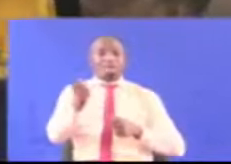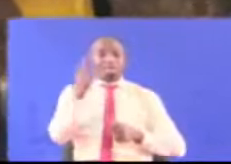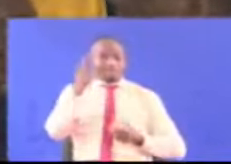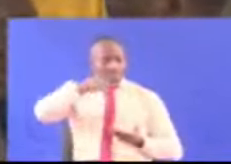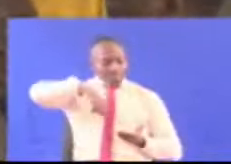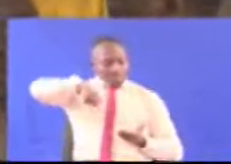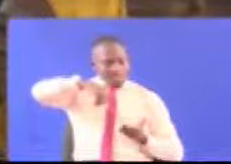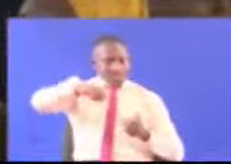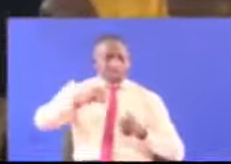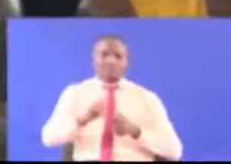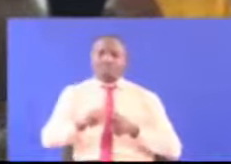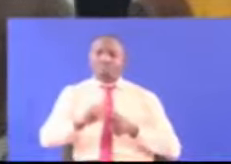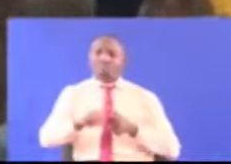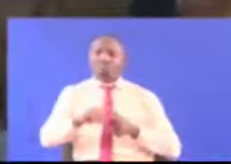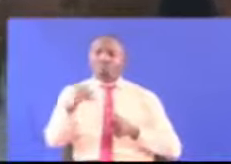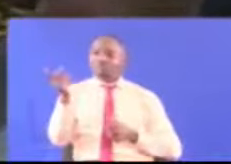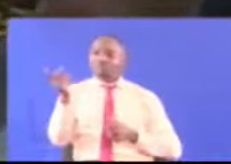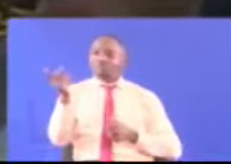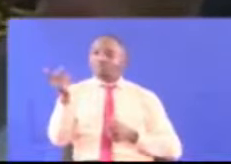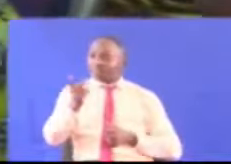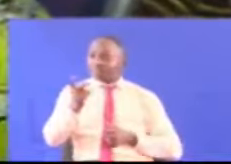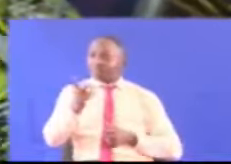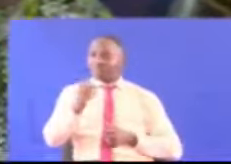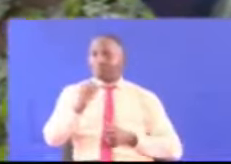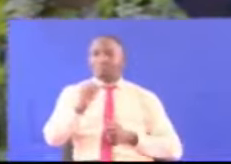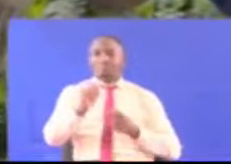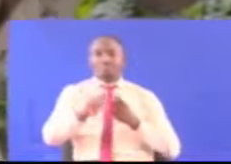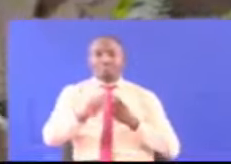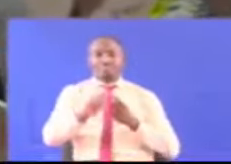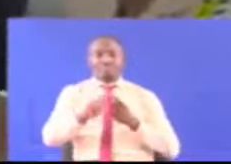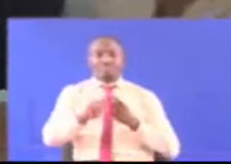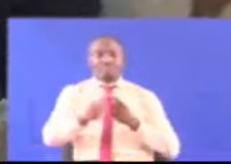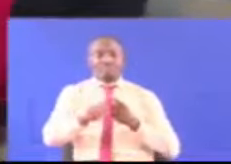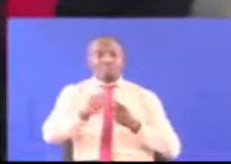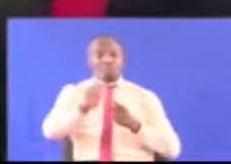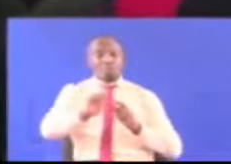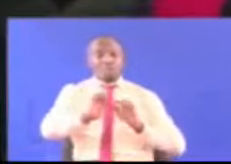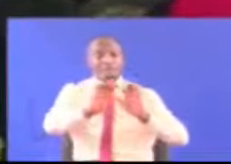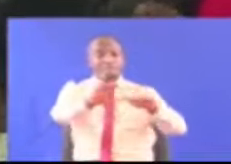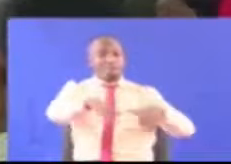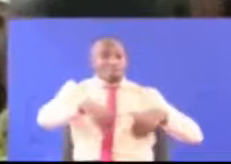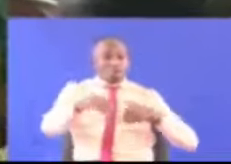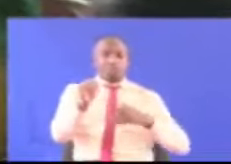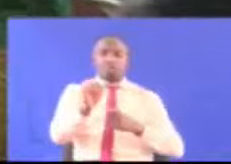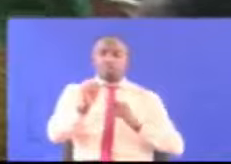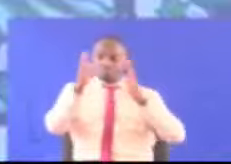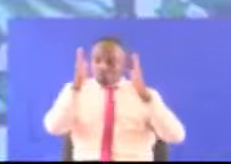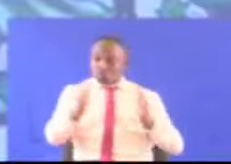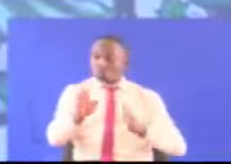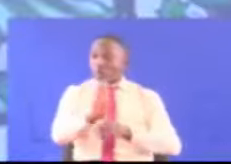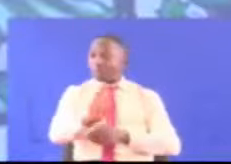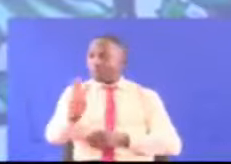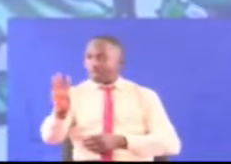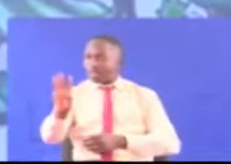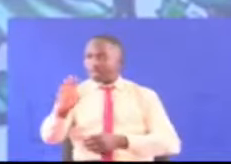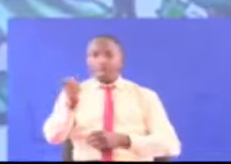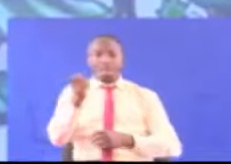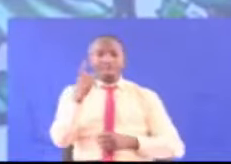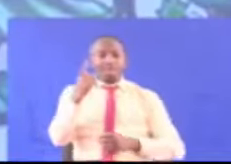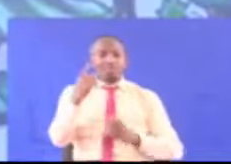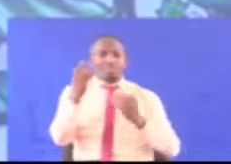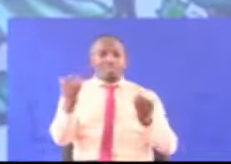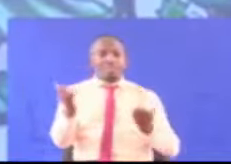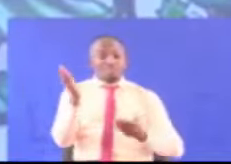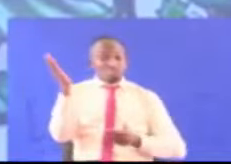wa Mbeya mjini, na pia amekuja mkuu wetu wa wilaya ya